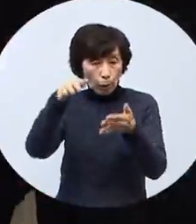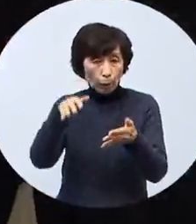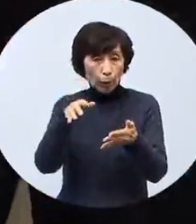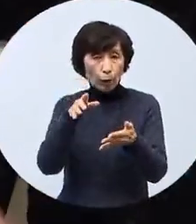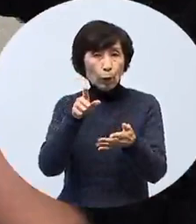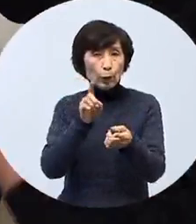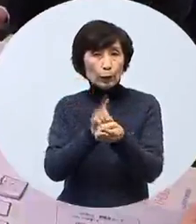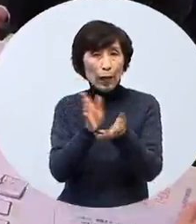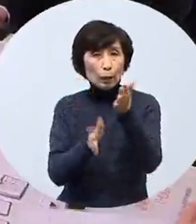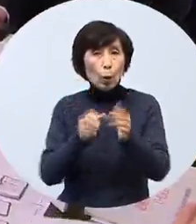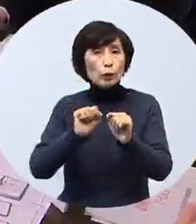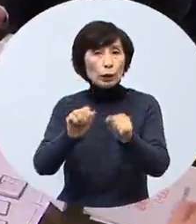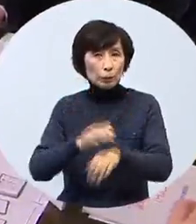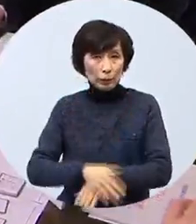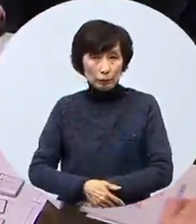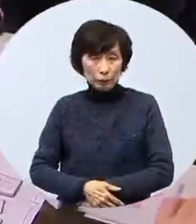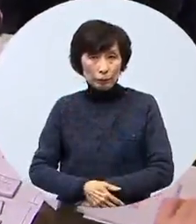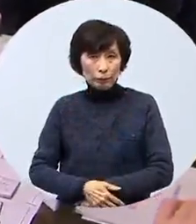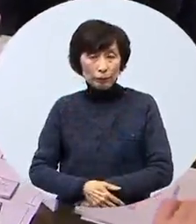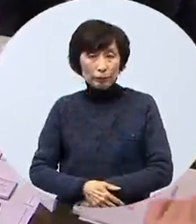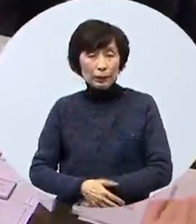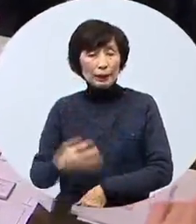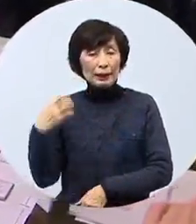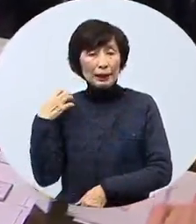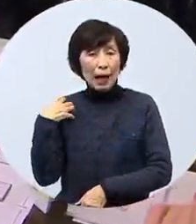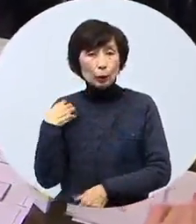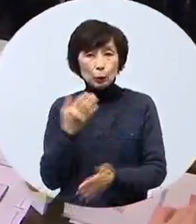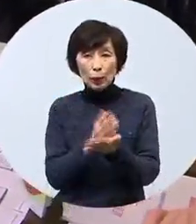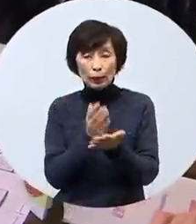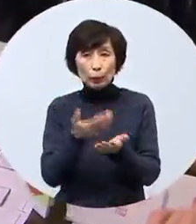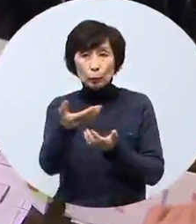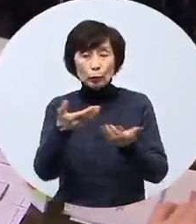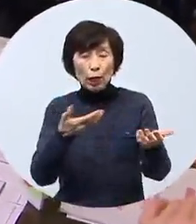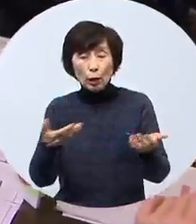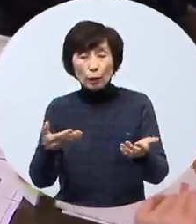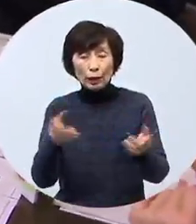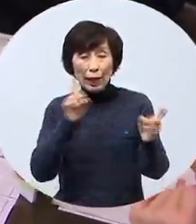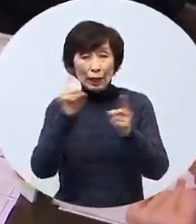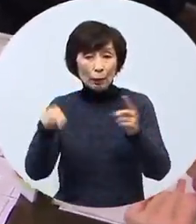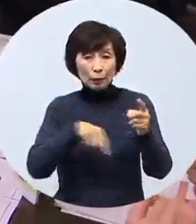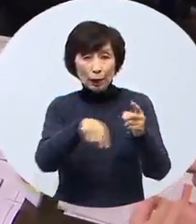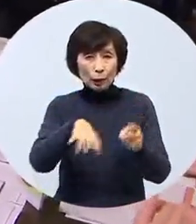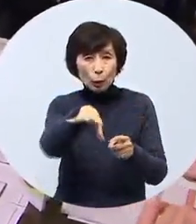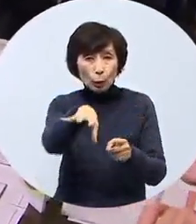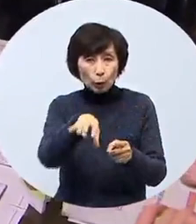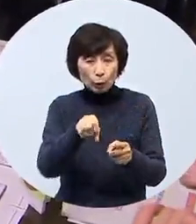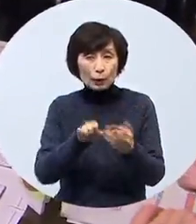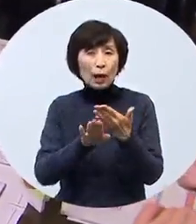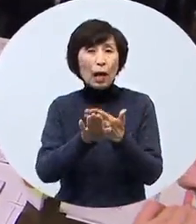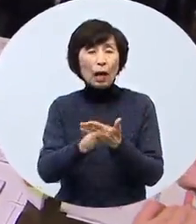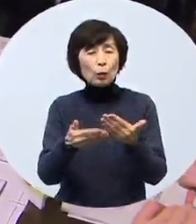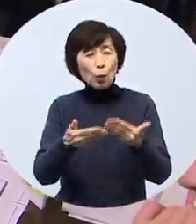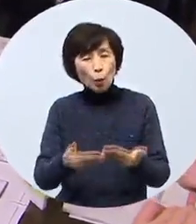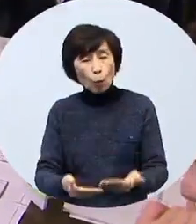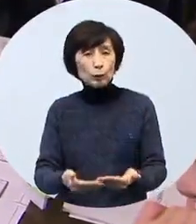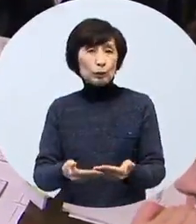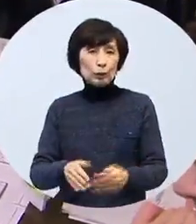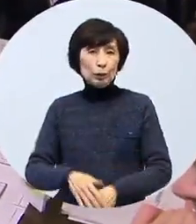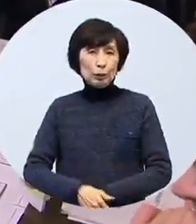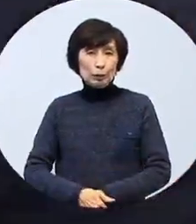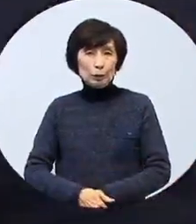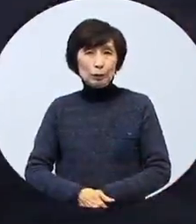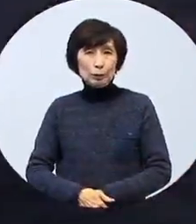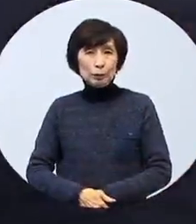。 役割分担をしてゲームの要領がつかめてきたら、少し落ち着きが出てきたようです